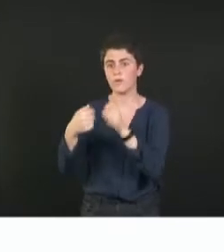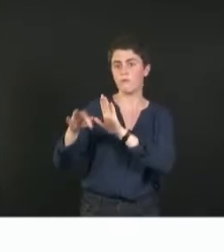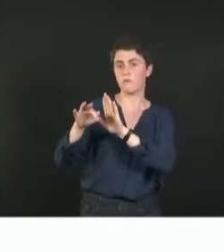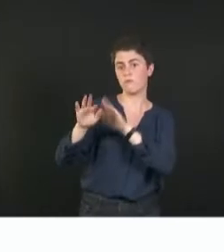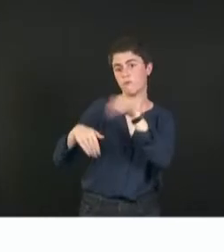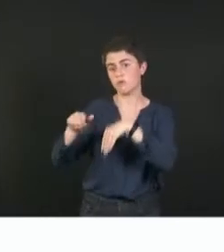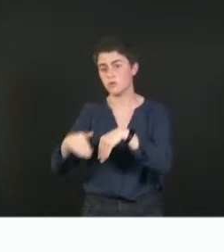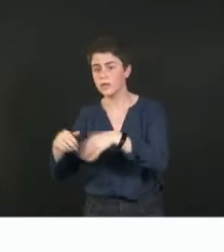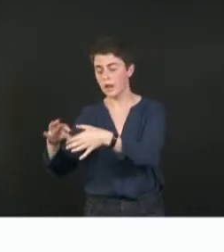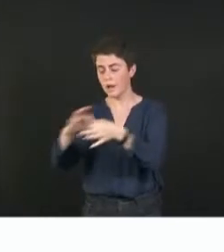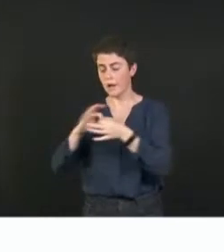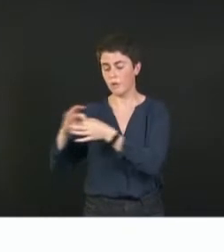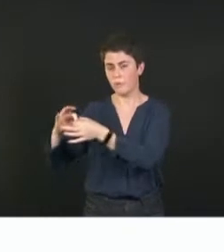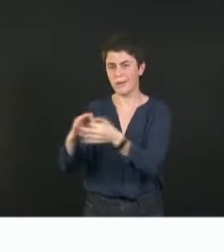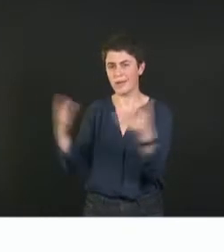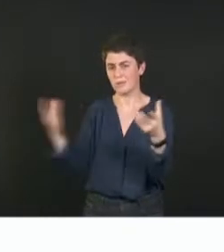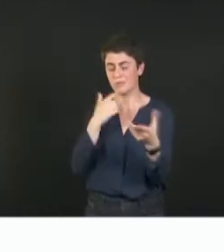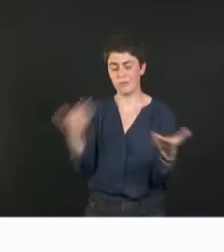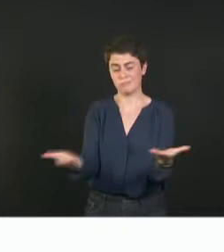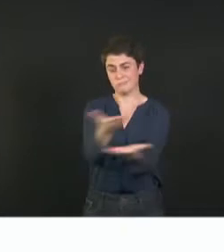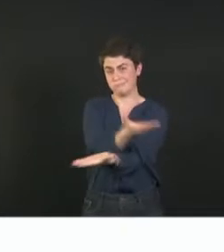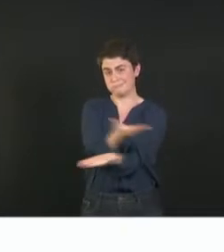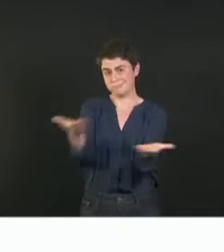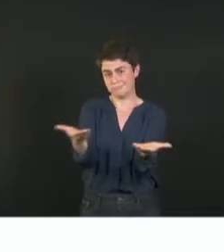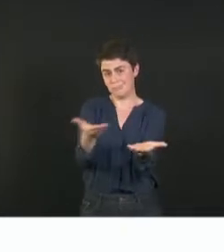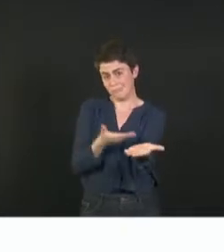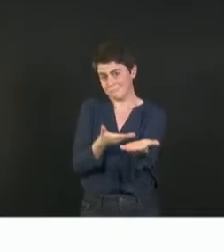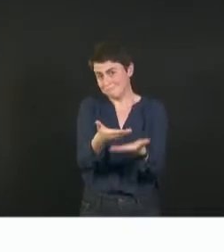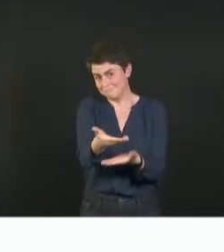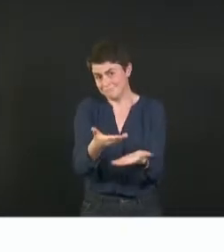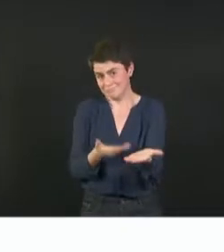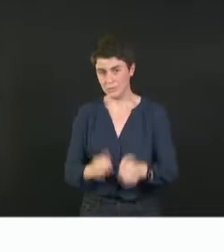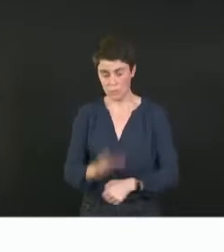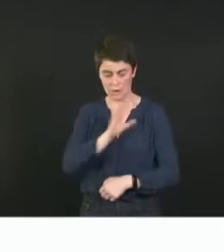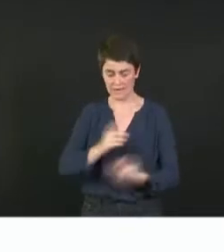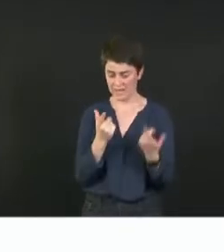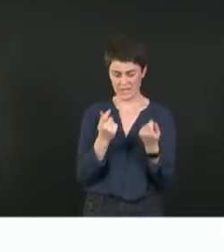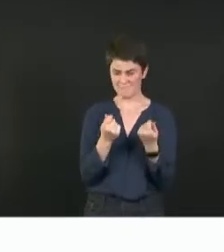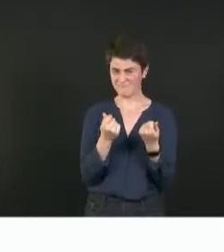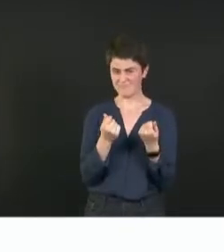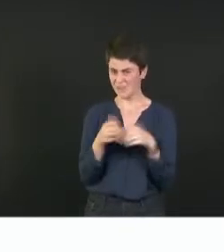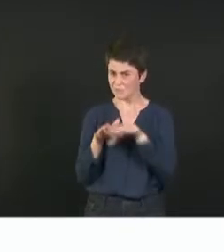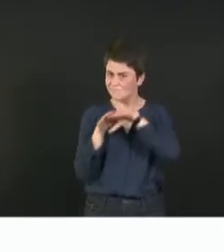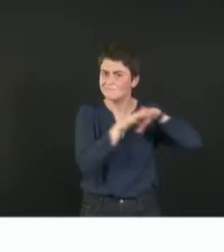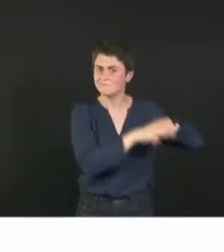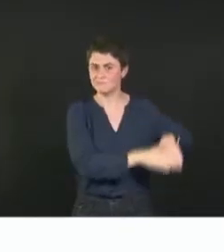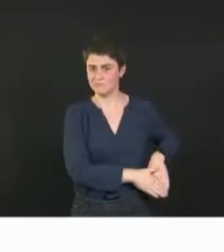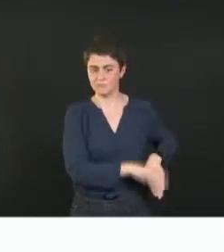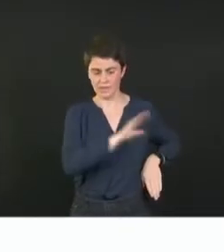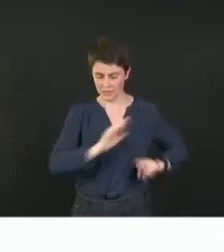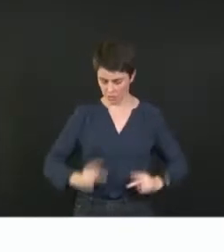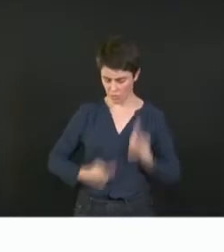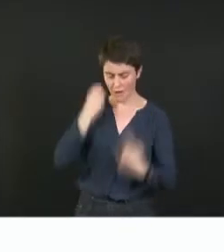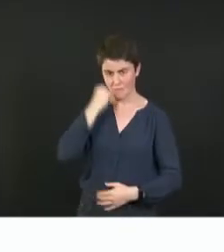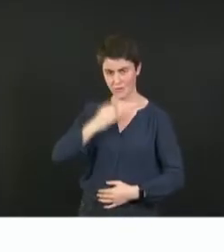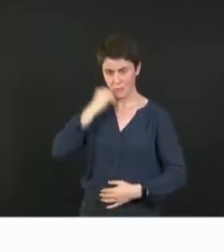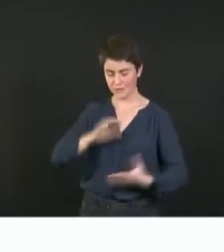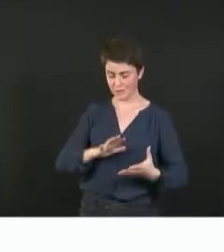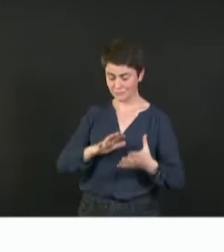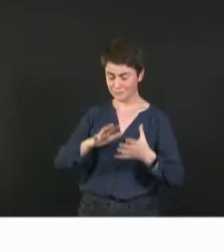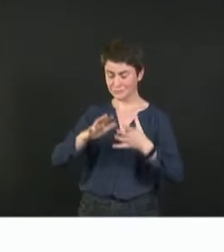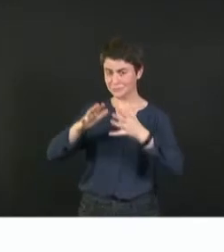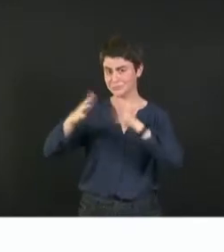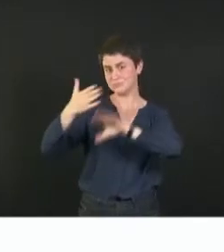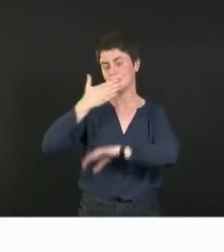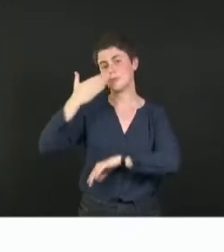troc, et c'est d'essayer de se démonétariser pour pouvoir agrader au mieux notre quotidien. Et